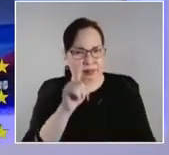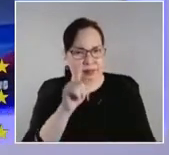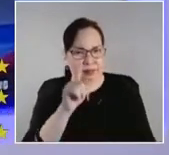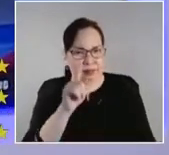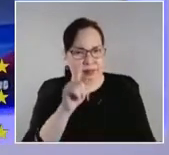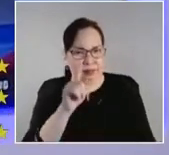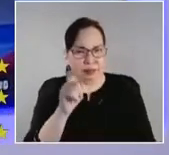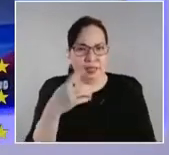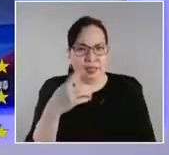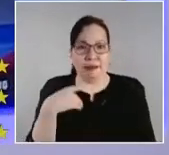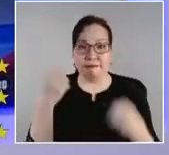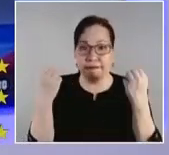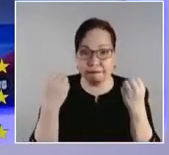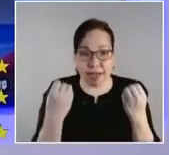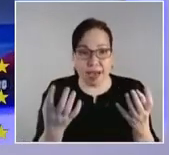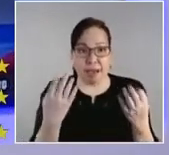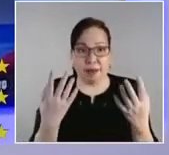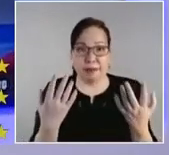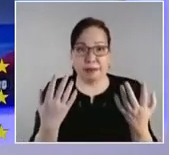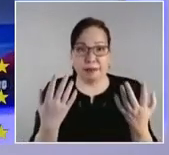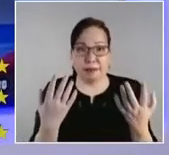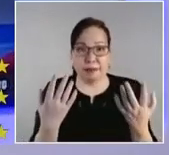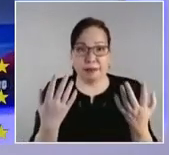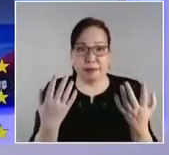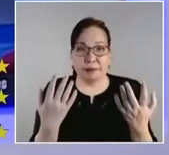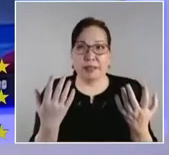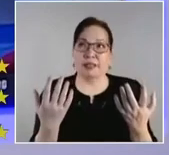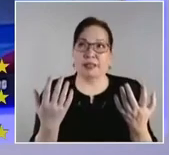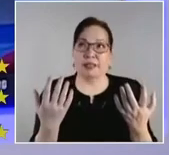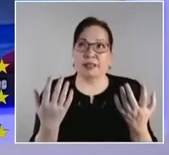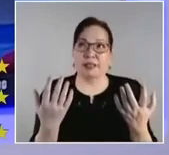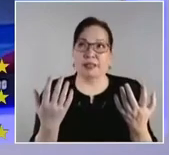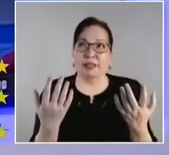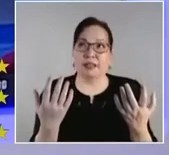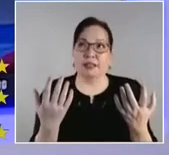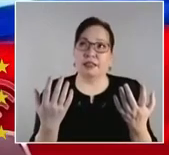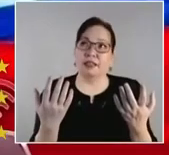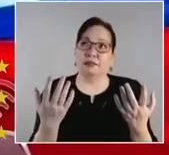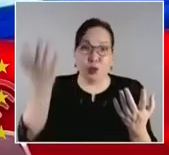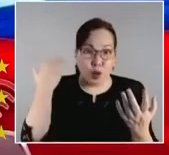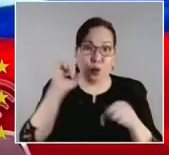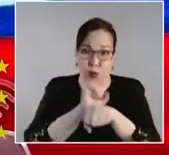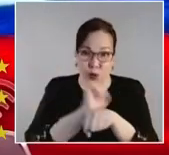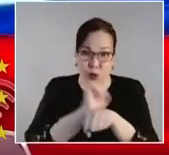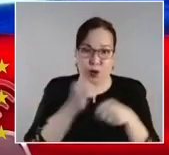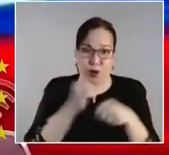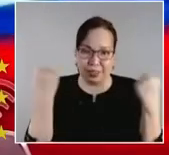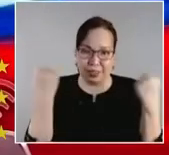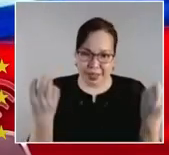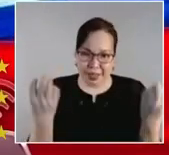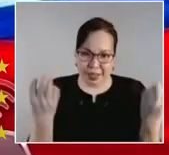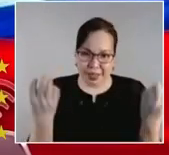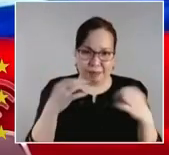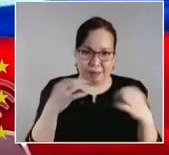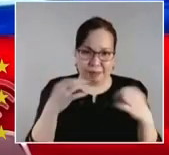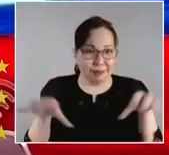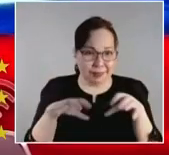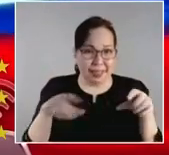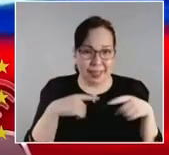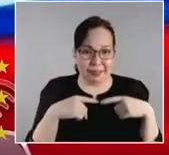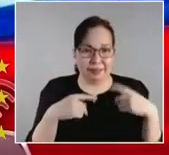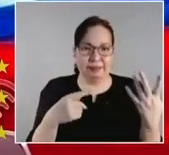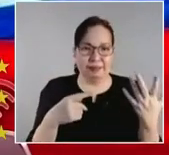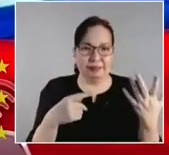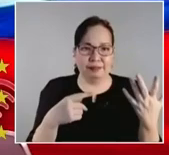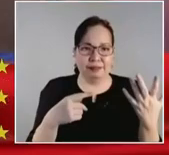therefore withheld na yung taxes, no, sa kanilang income. And then there are some people who say, no, but then why do we need to file the ITR? And then